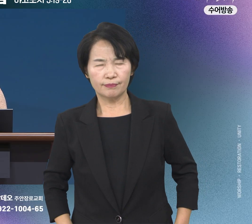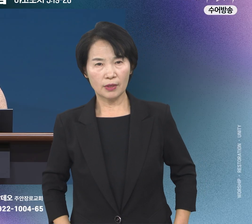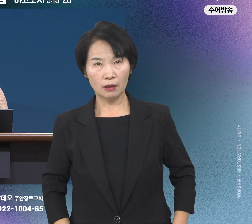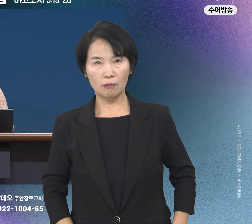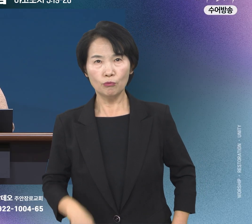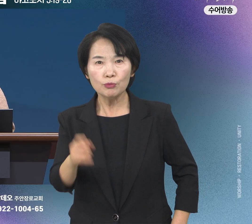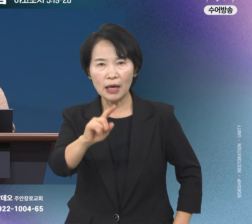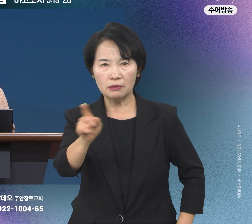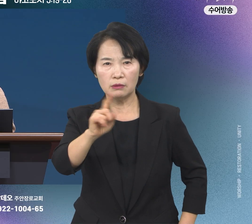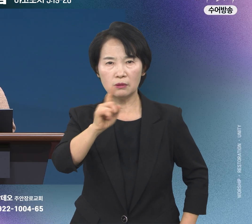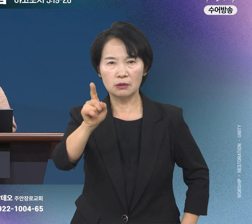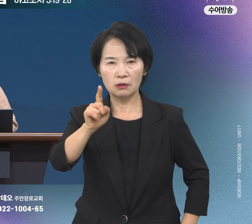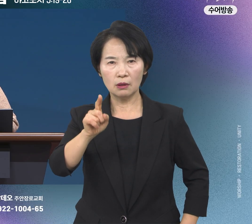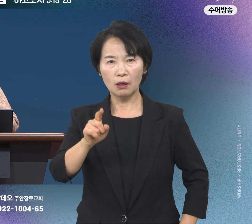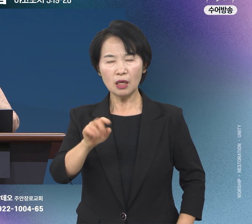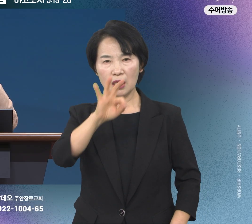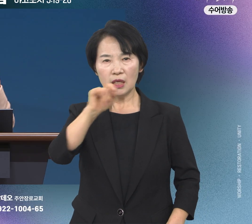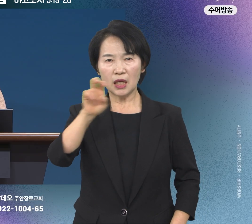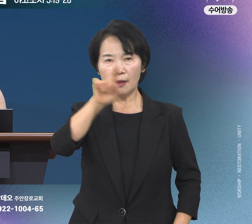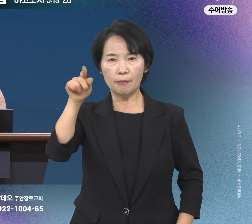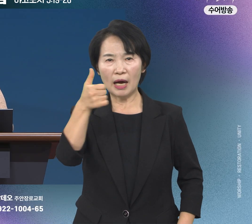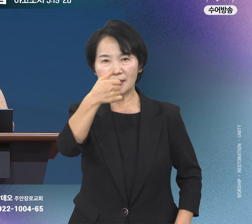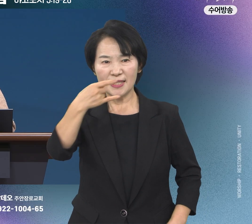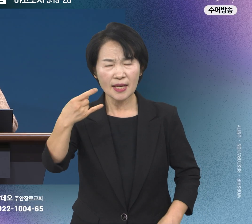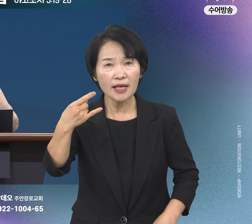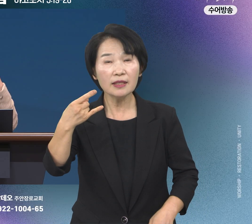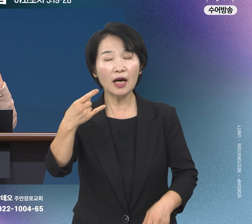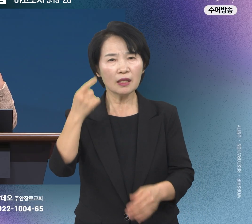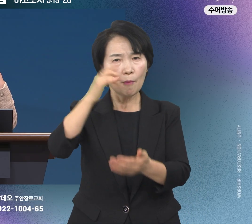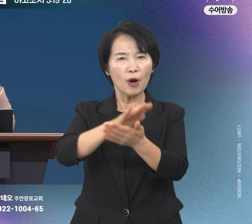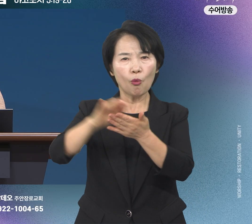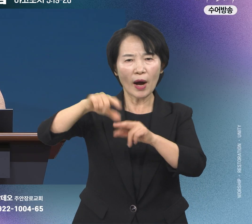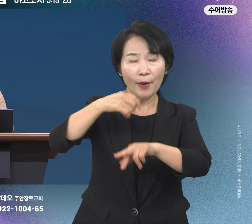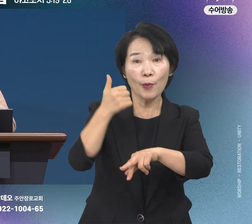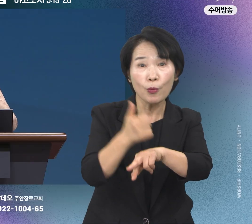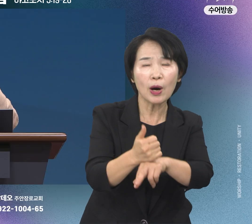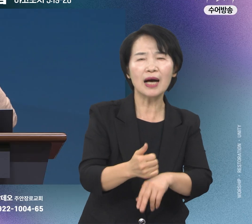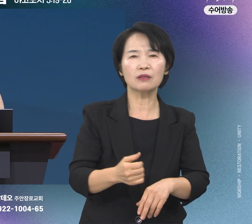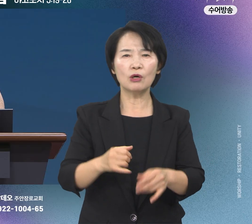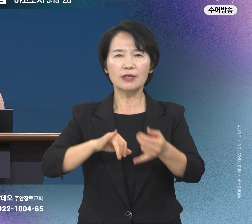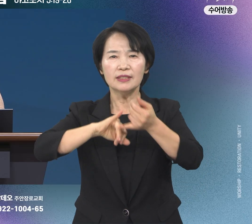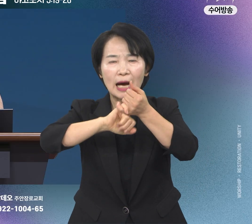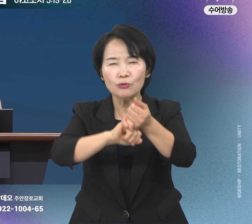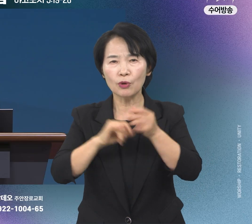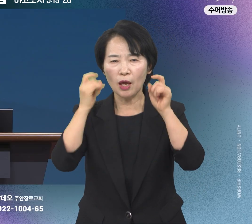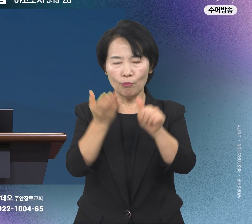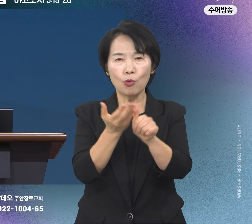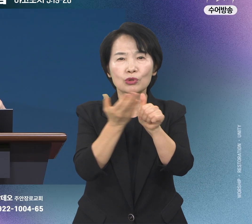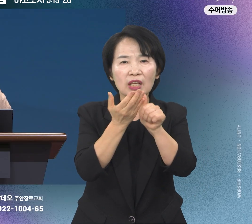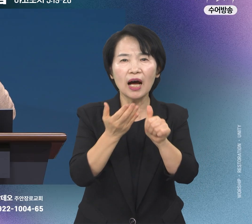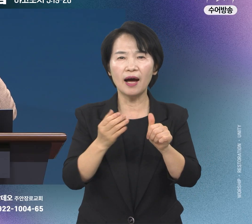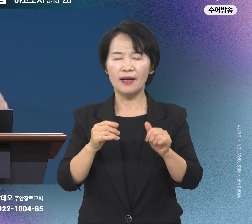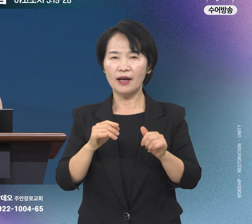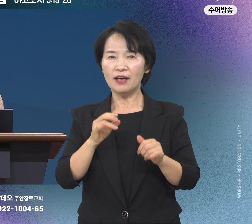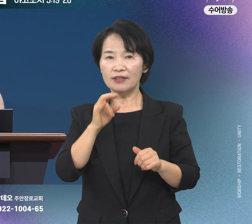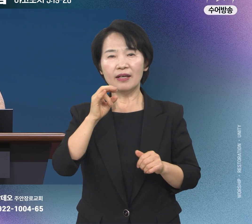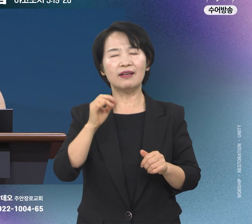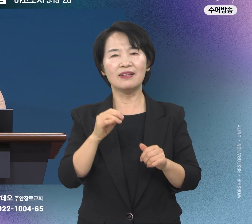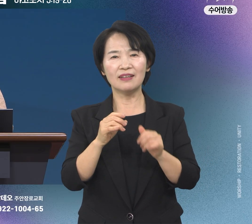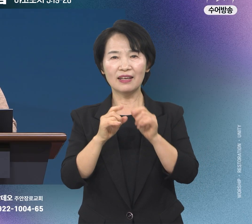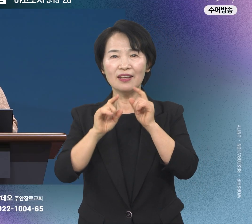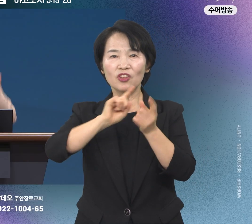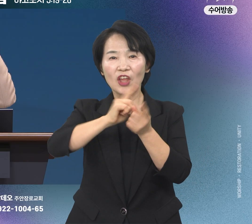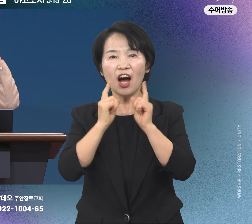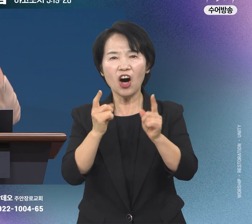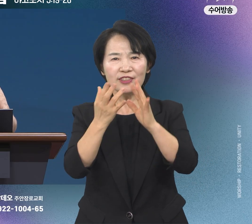뭐라고 한 거야? 이만희? 평화의 왕이시고 약속의 목자 대언자를 이만희 선생님이라고 해야지 어떻게 감히 이만희라고 할 수